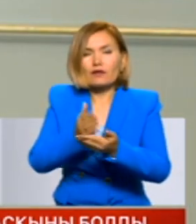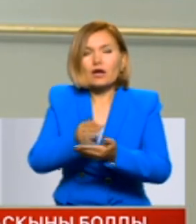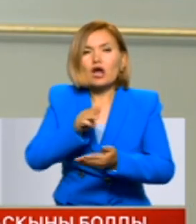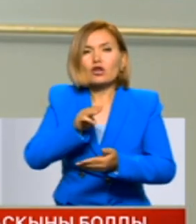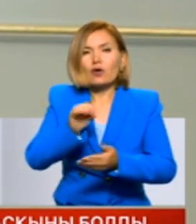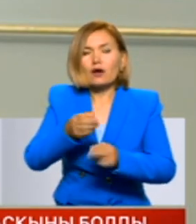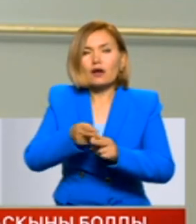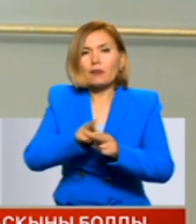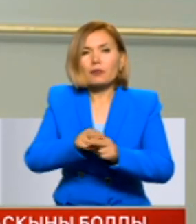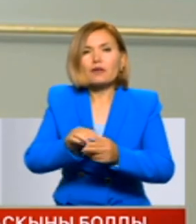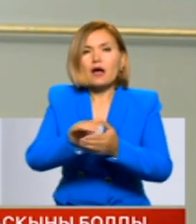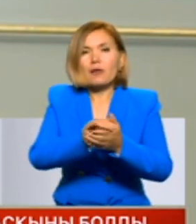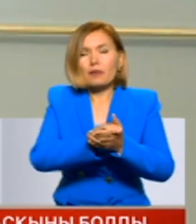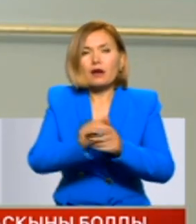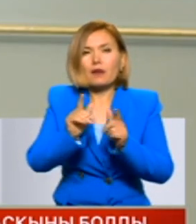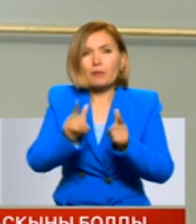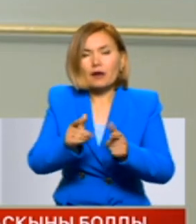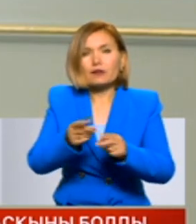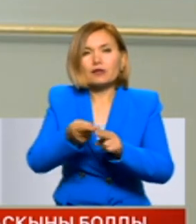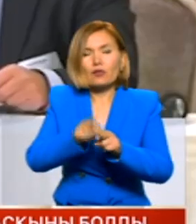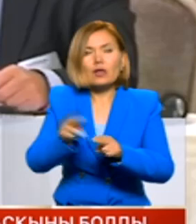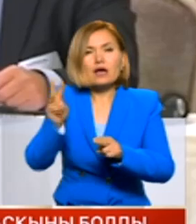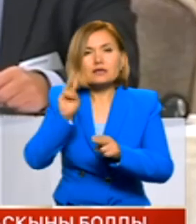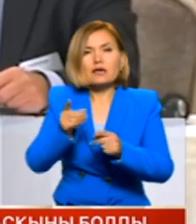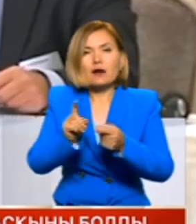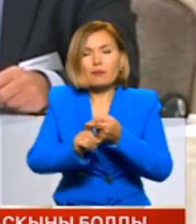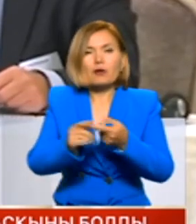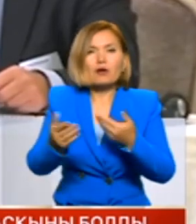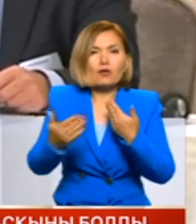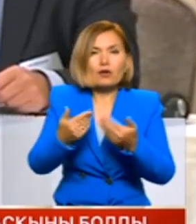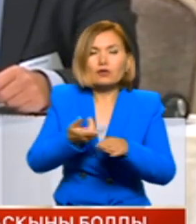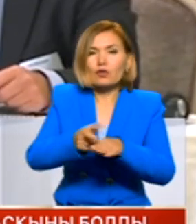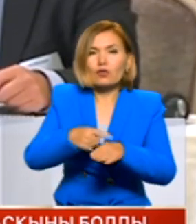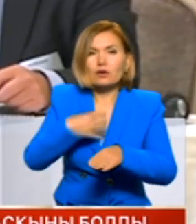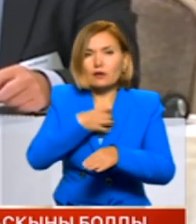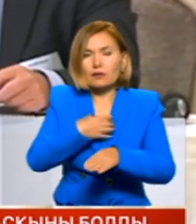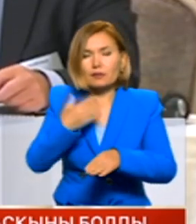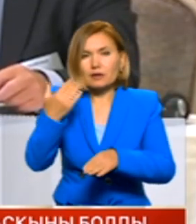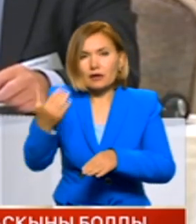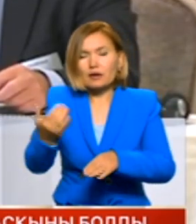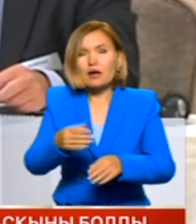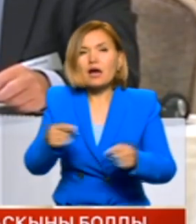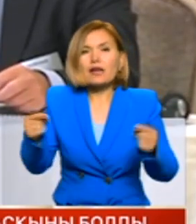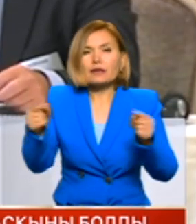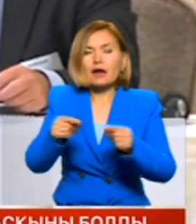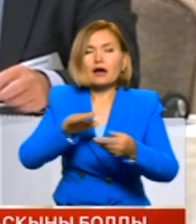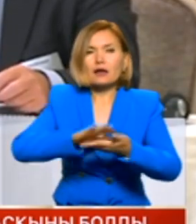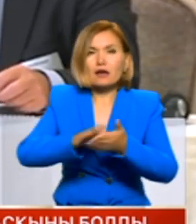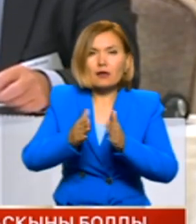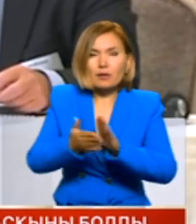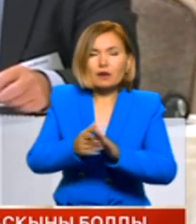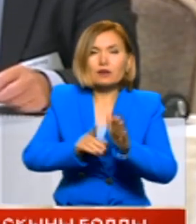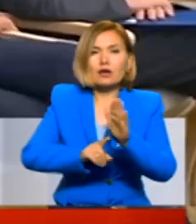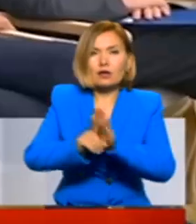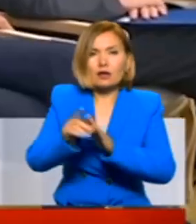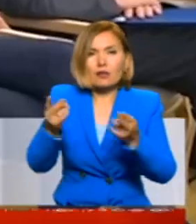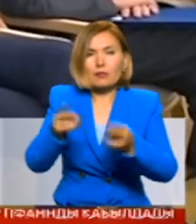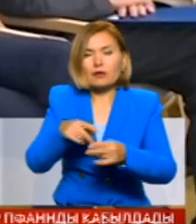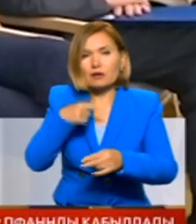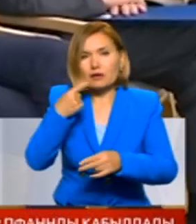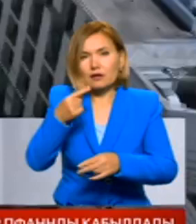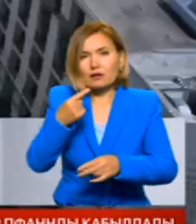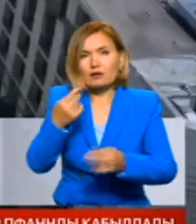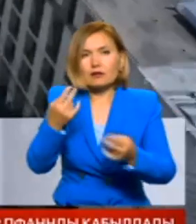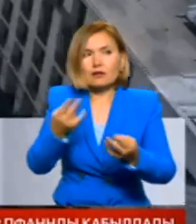Тоқаев бұған бейбіт шешімдерге салиқалы дипломатия қажет екенін тағы айталады. Мемлекет басшысы тараптар нақты келіссөздерге кірісуі керек екеніне назар